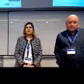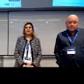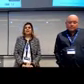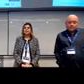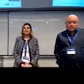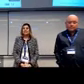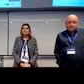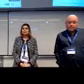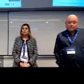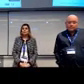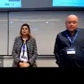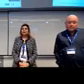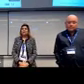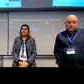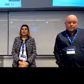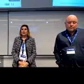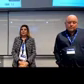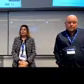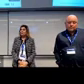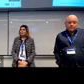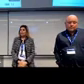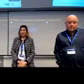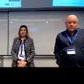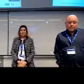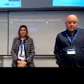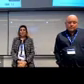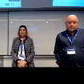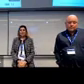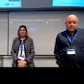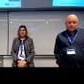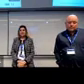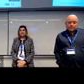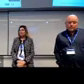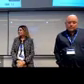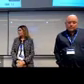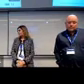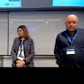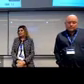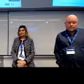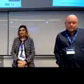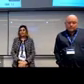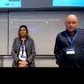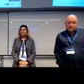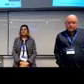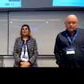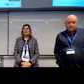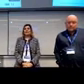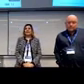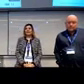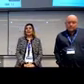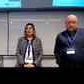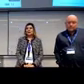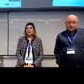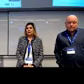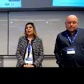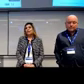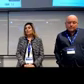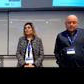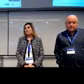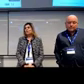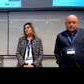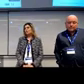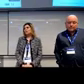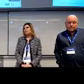à gauche un exercice proposé. Vous pouvez remarquer la simplicité de cet exercice et